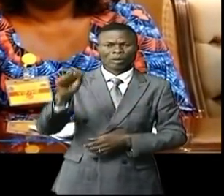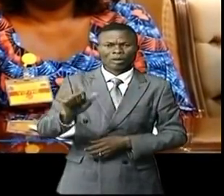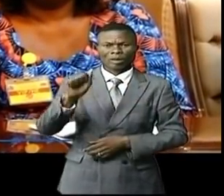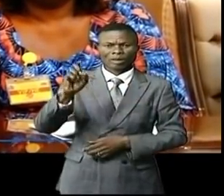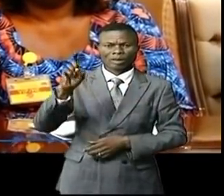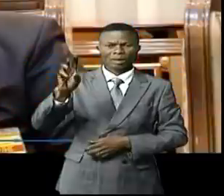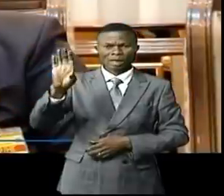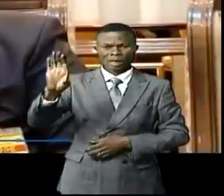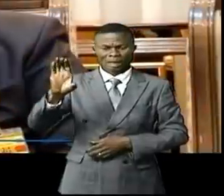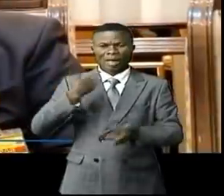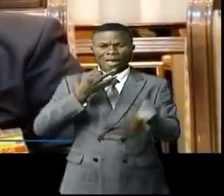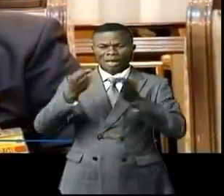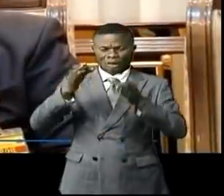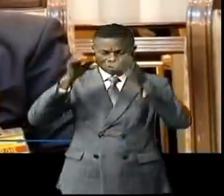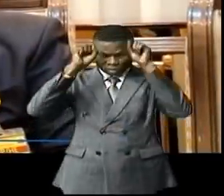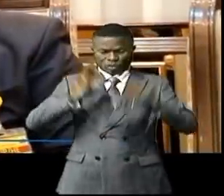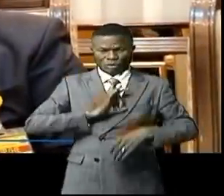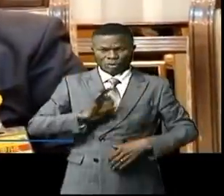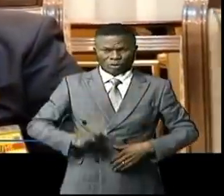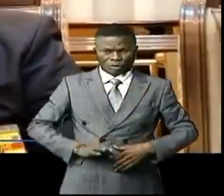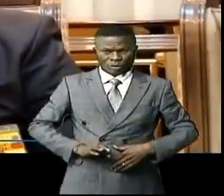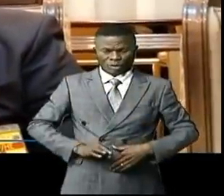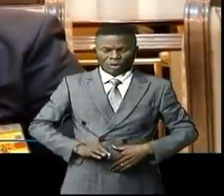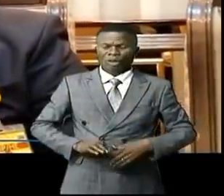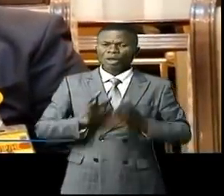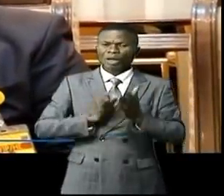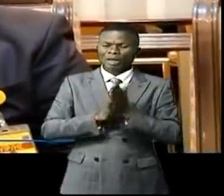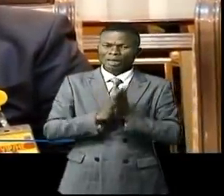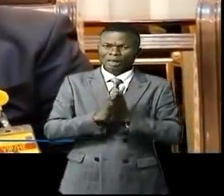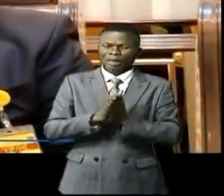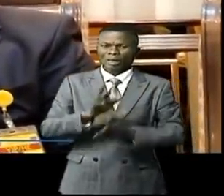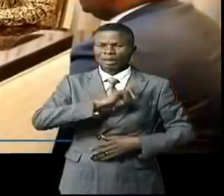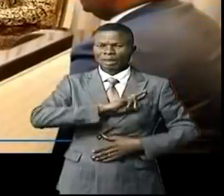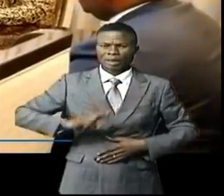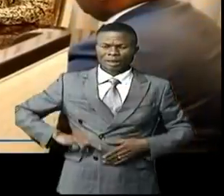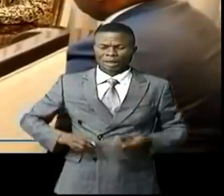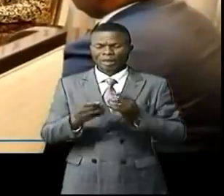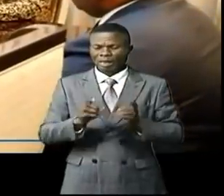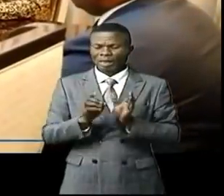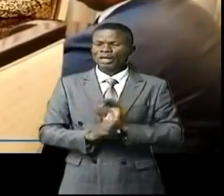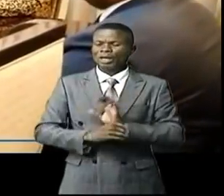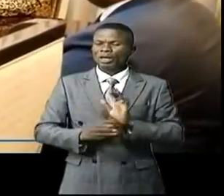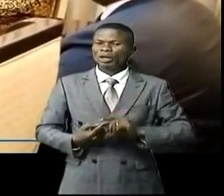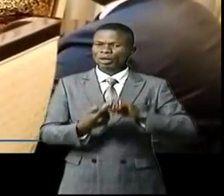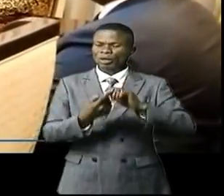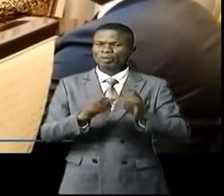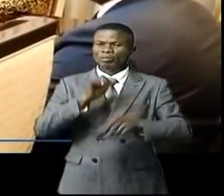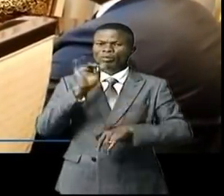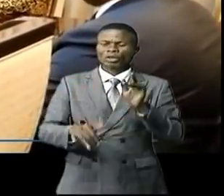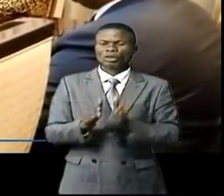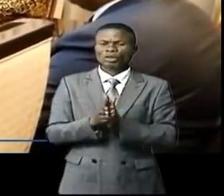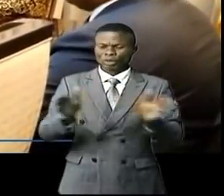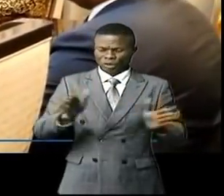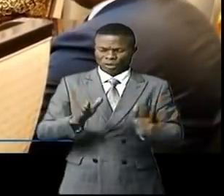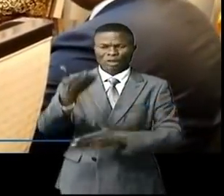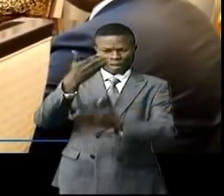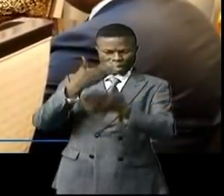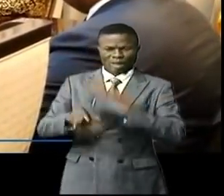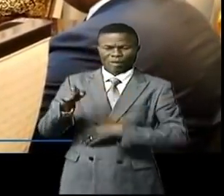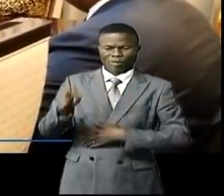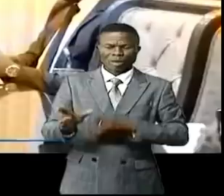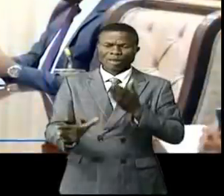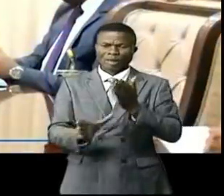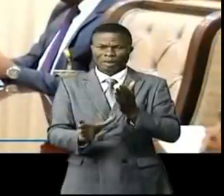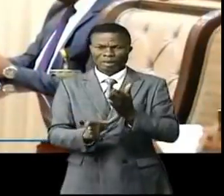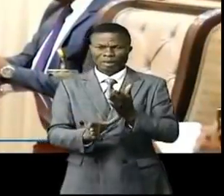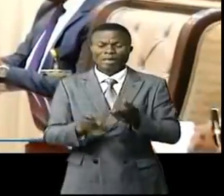également informé au chef de l'État de l'éligibilité de la République démocratique du Congo au poste de secrétaire exécutif adjoint,